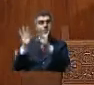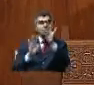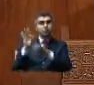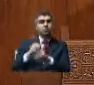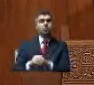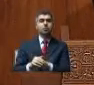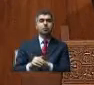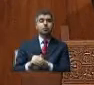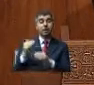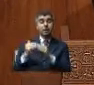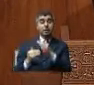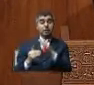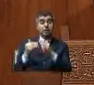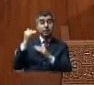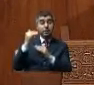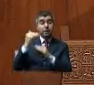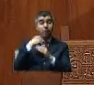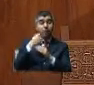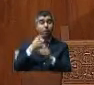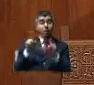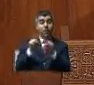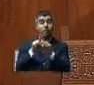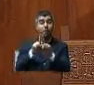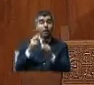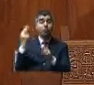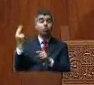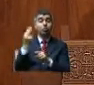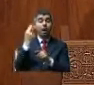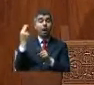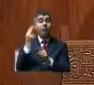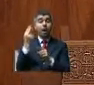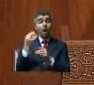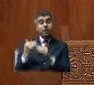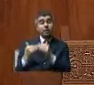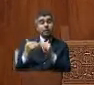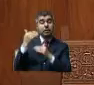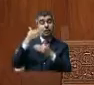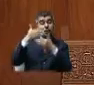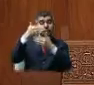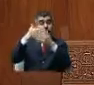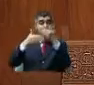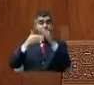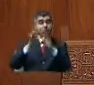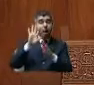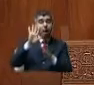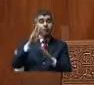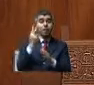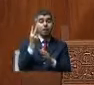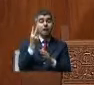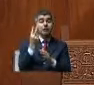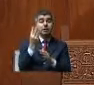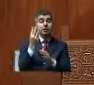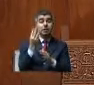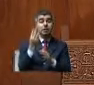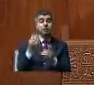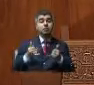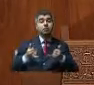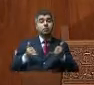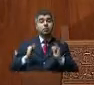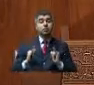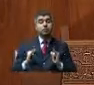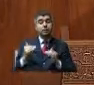وتم كذلك رفع الطاقة الاستيعابية لمؤسسة التعليم العالي الجامعي بنحو 35 مقعد ما